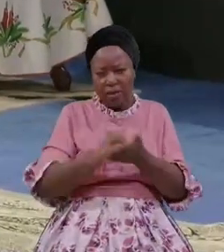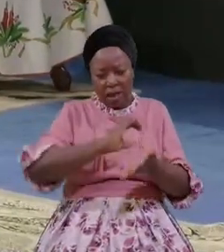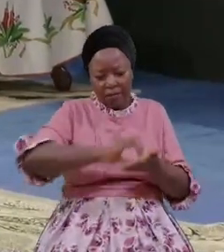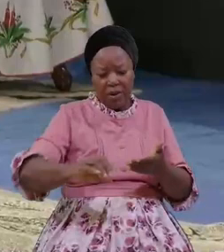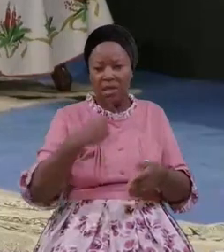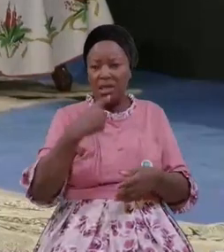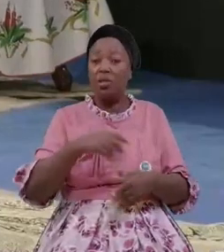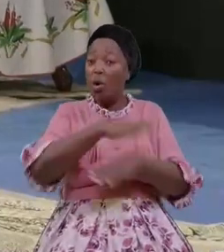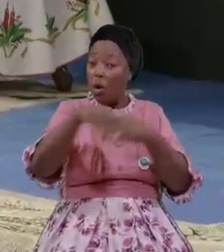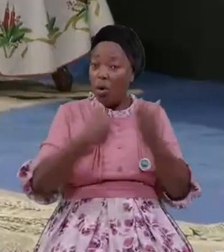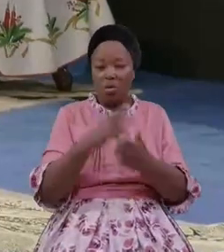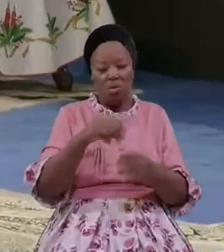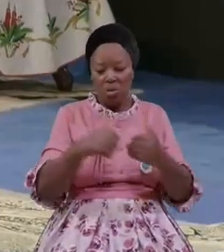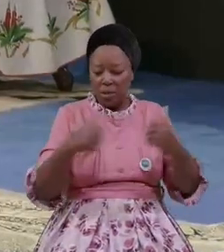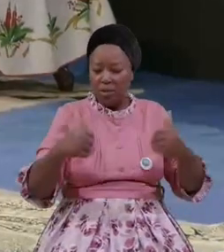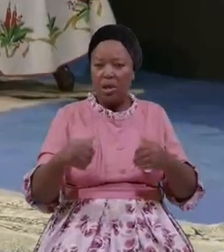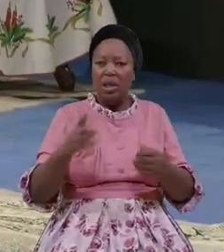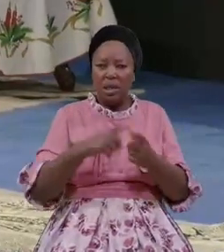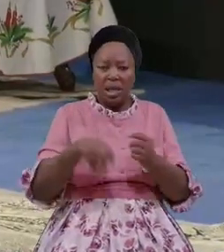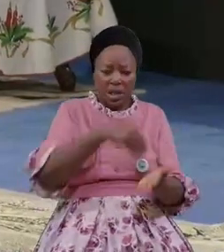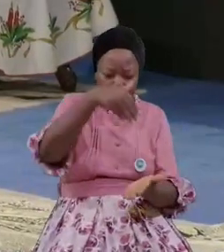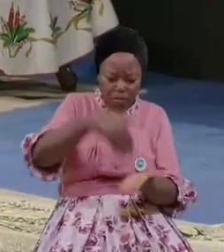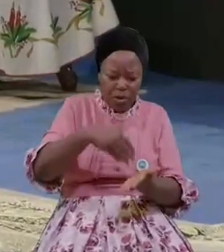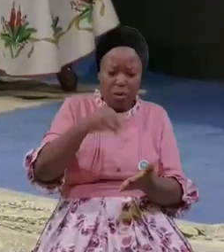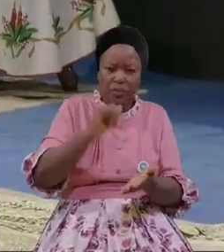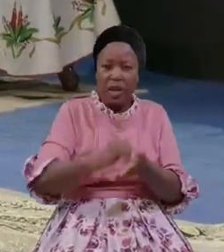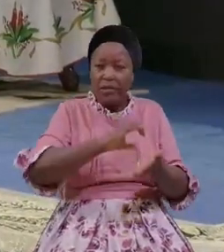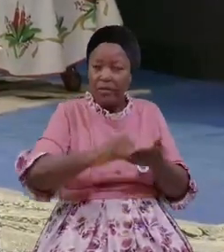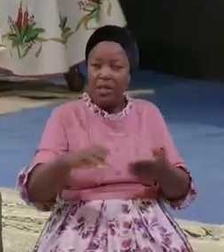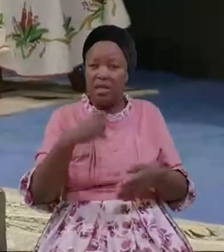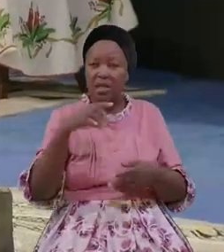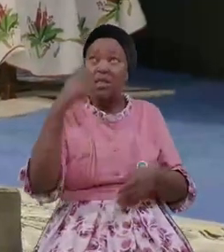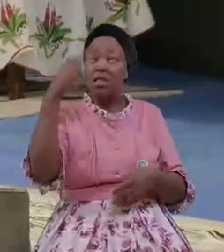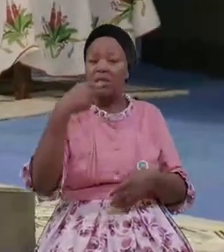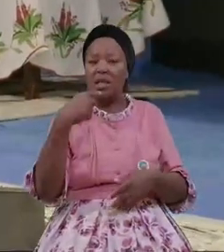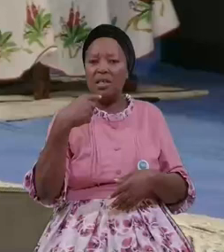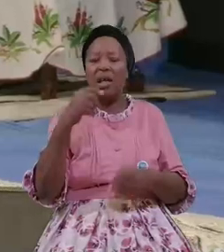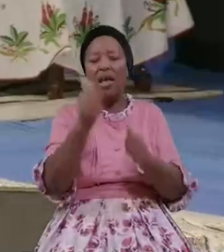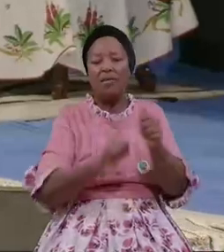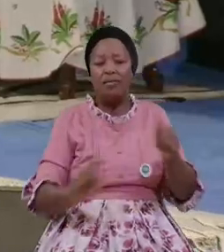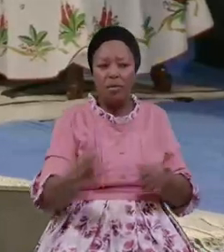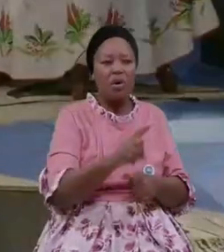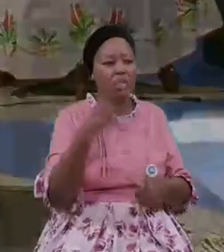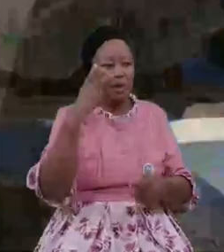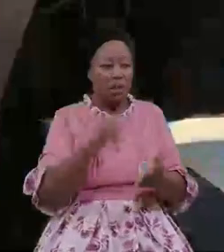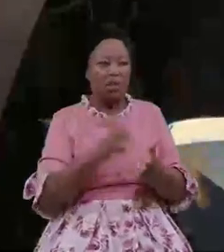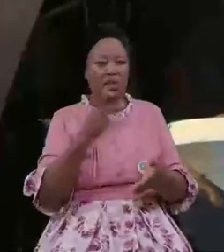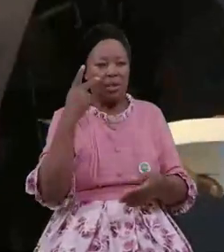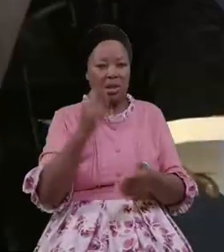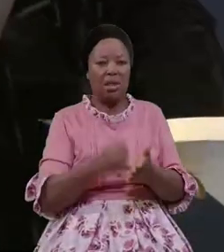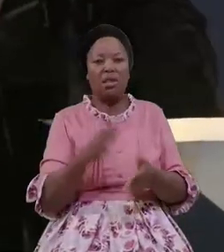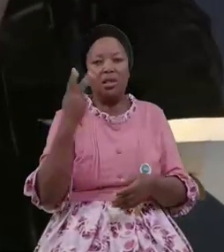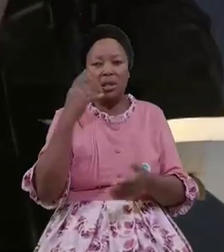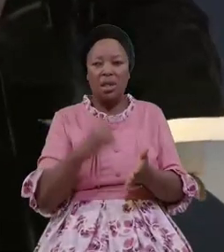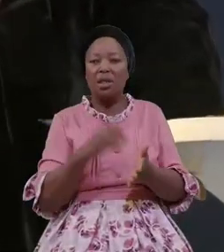nous tous il y a pas d'ception au milieu du verset encore c'est dire tout le monde VO cela voy cela cela